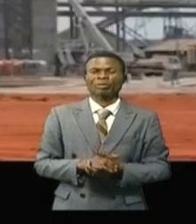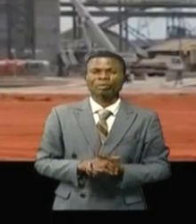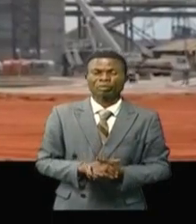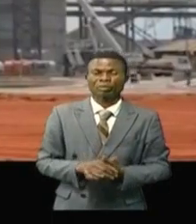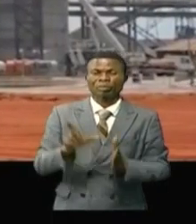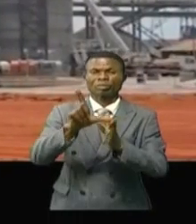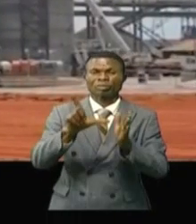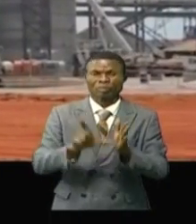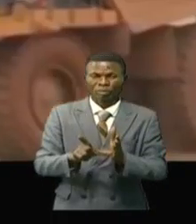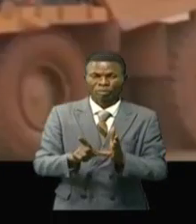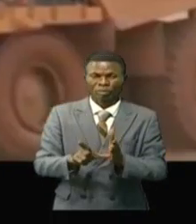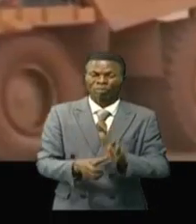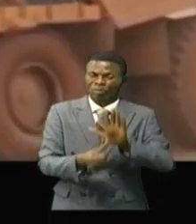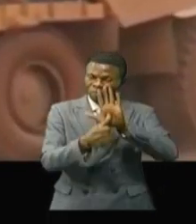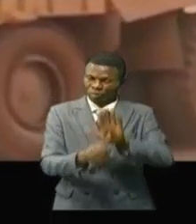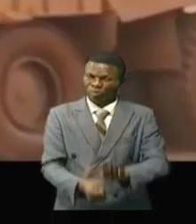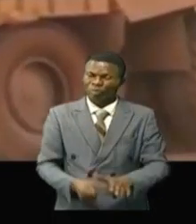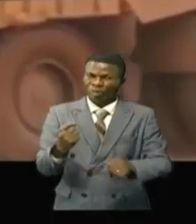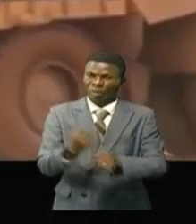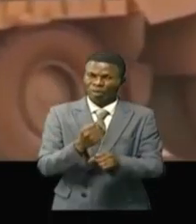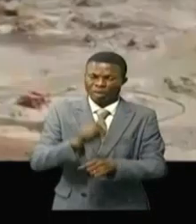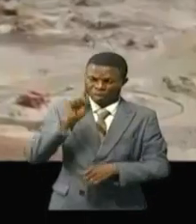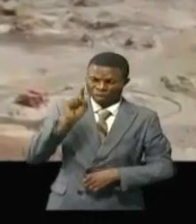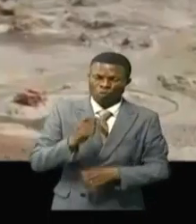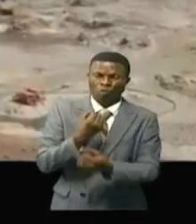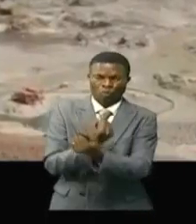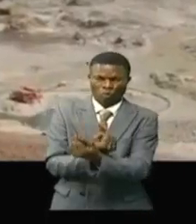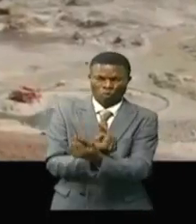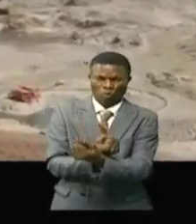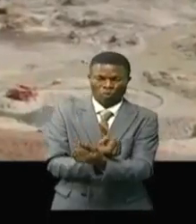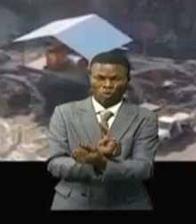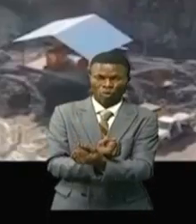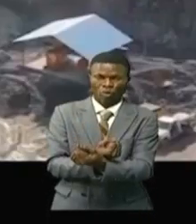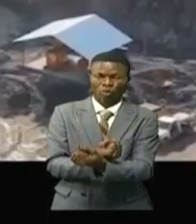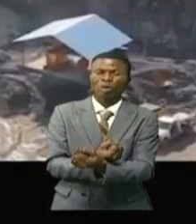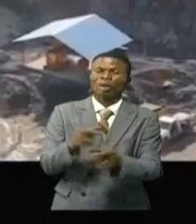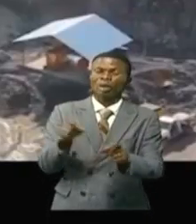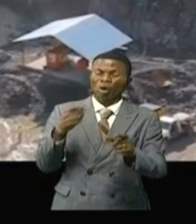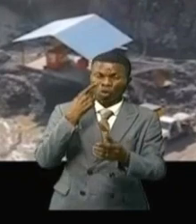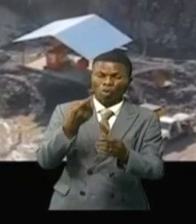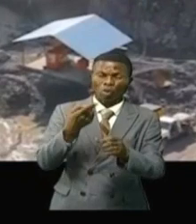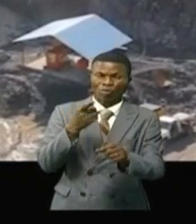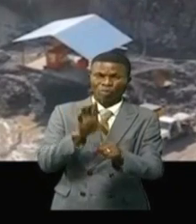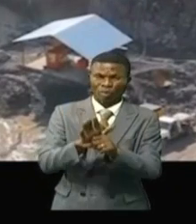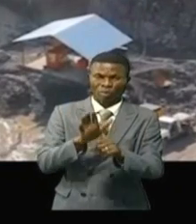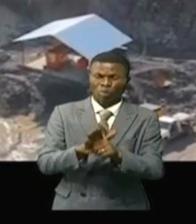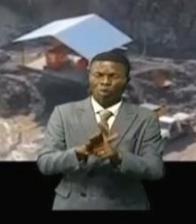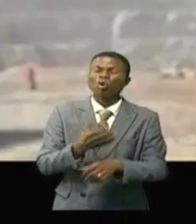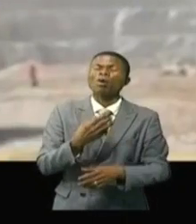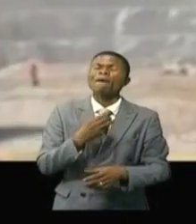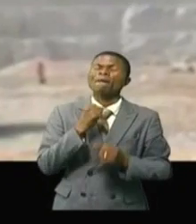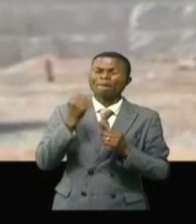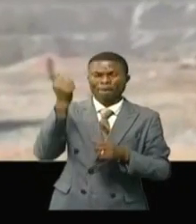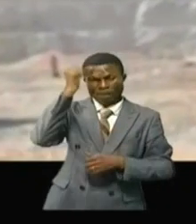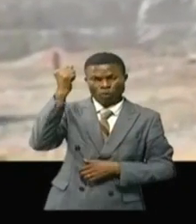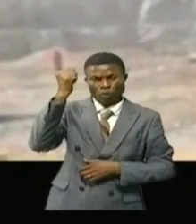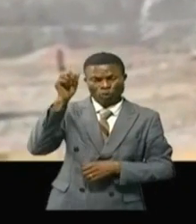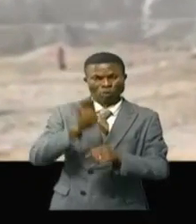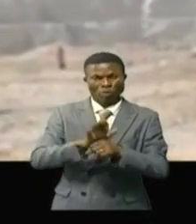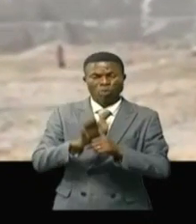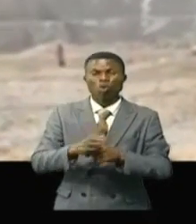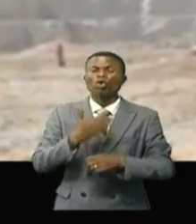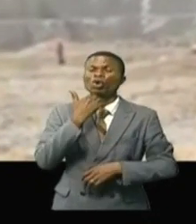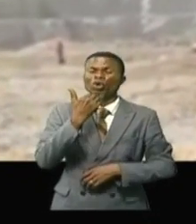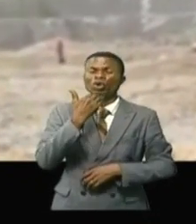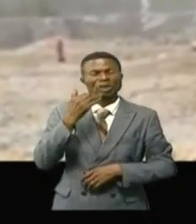loi sur la sous-traitance mérite d'être respectée, quand bien qu'on observe une certaine résistance de la part de multinationales